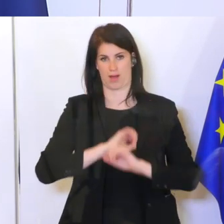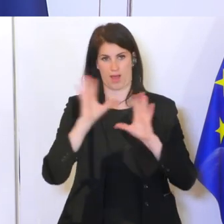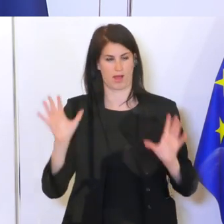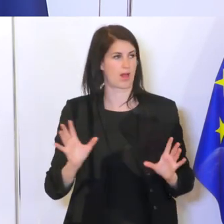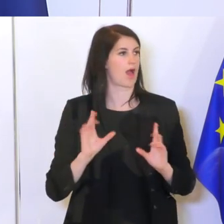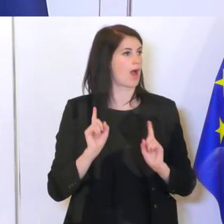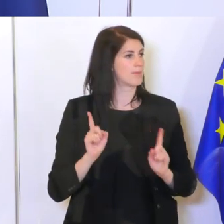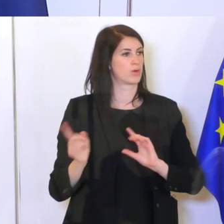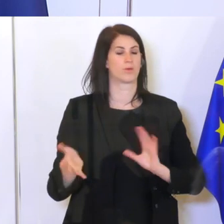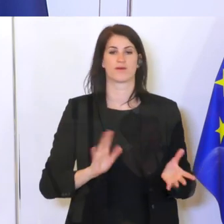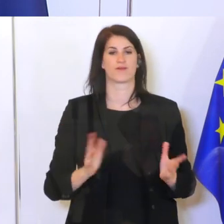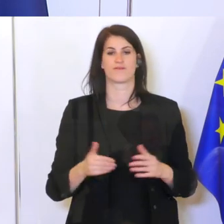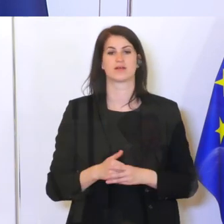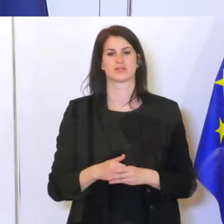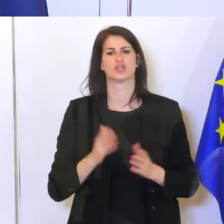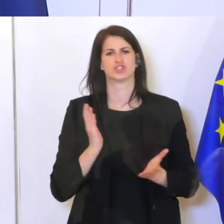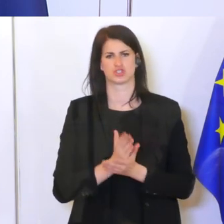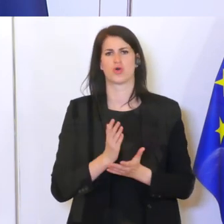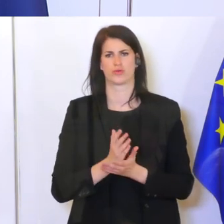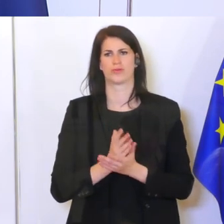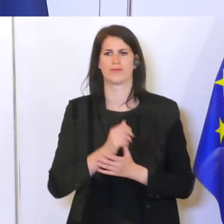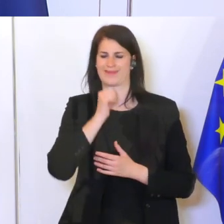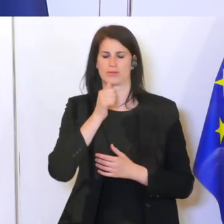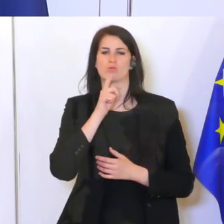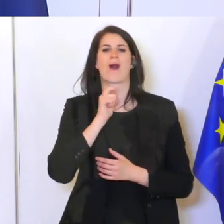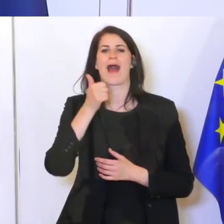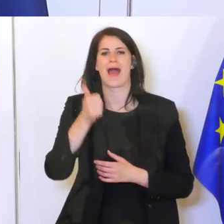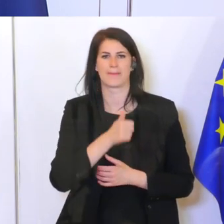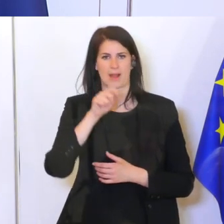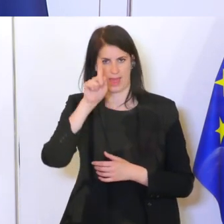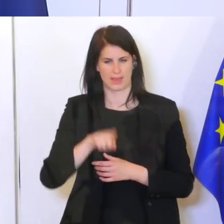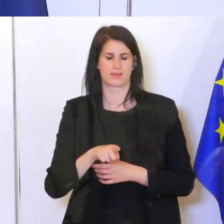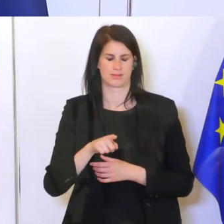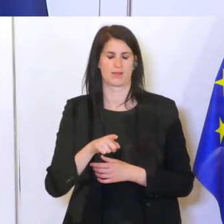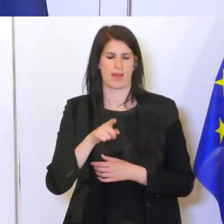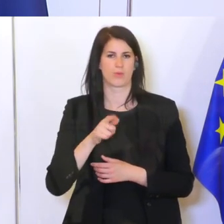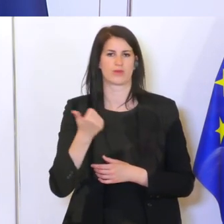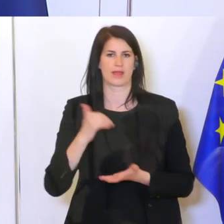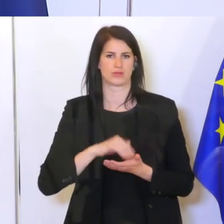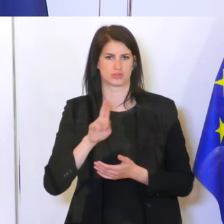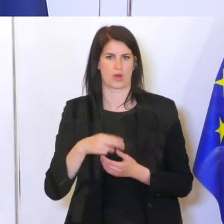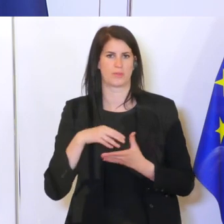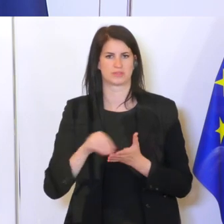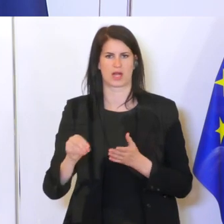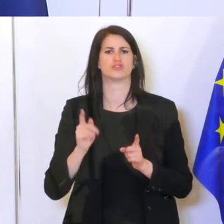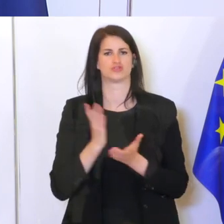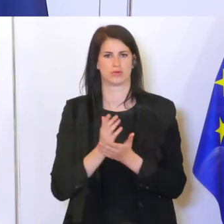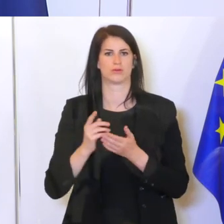sein, dass wir größere Beträge auszahlen und nicht nur monatlich, sondern gleich größere